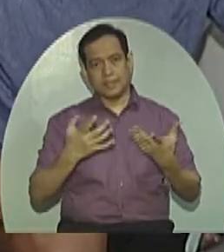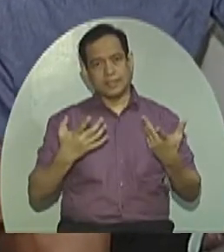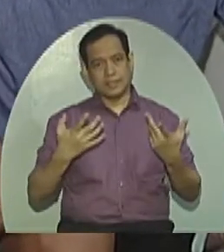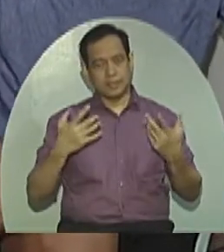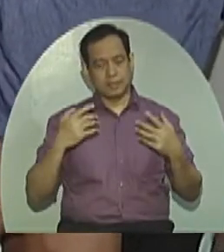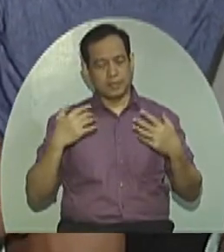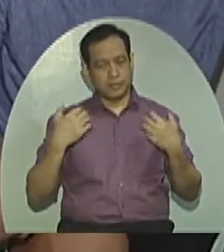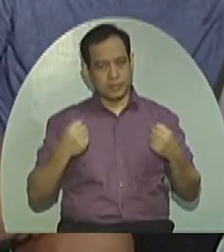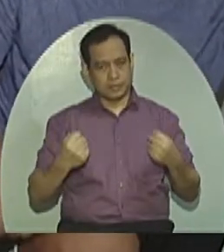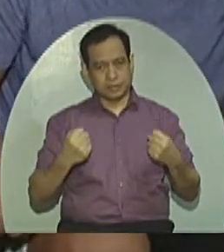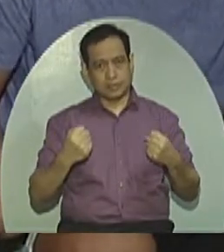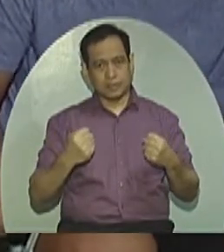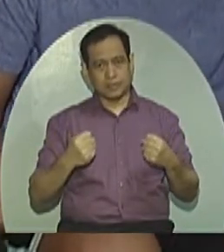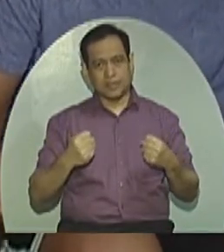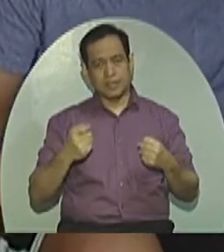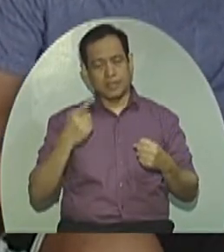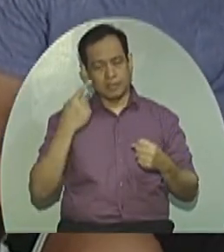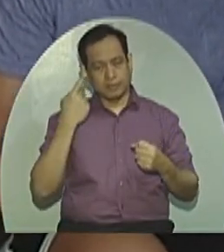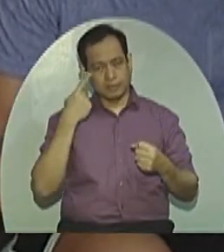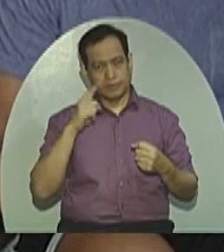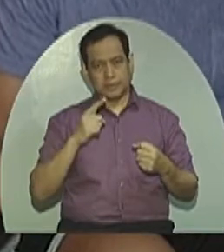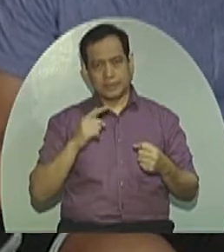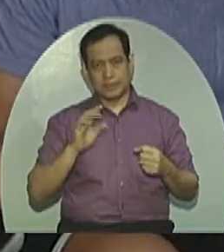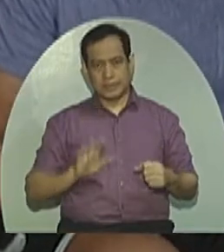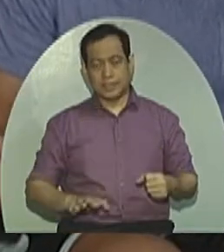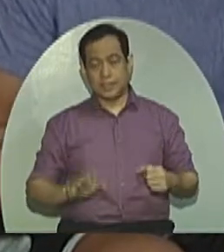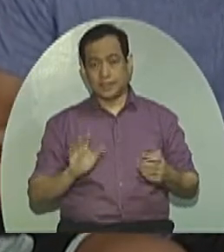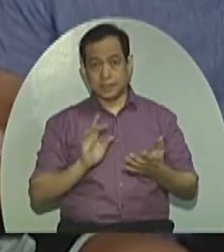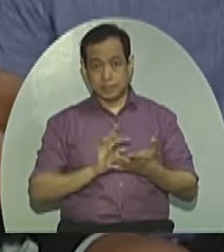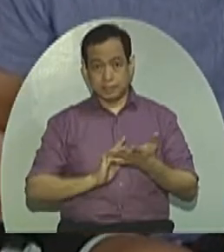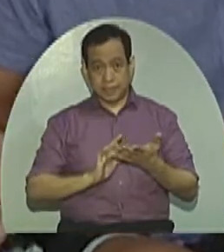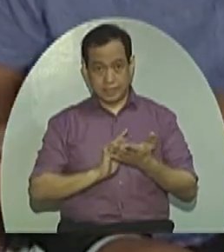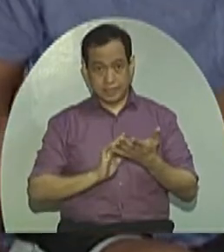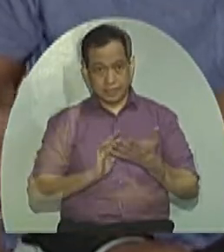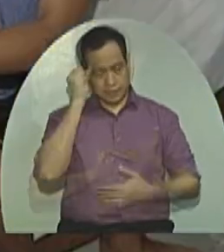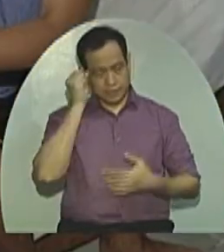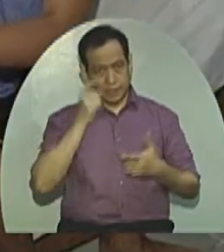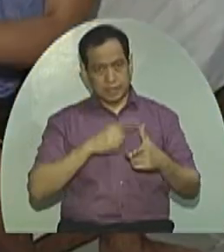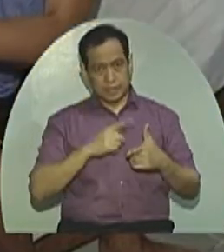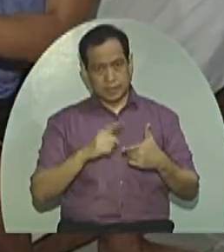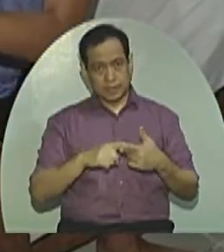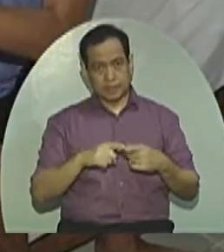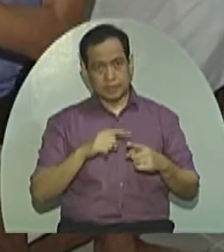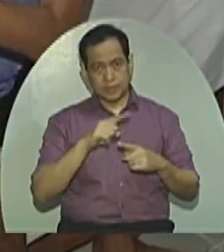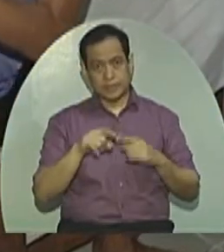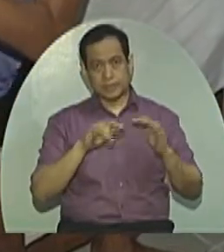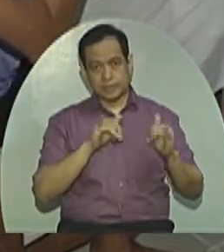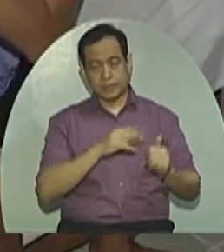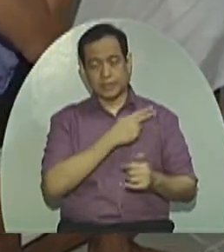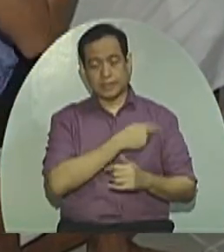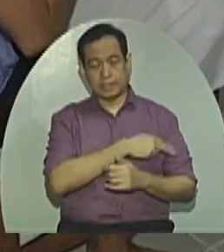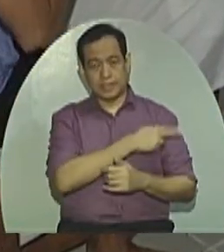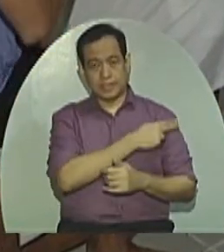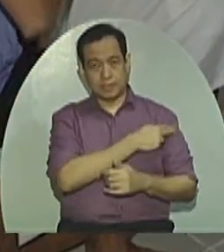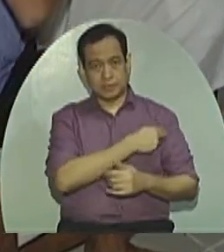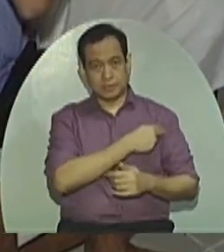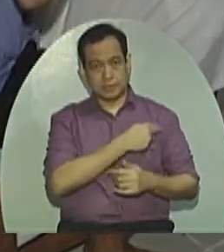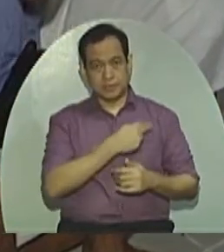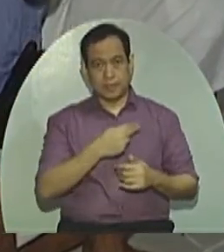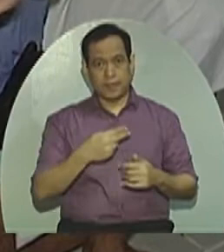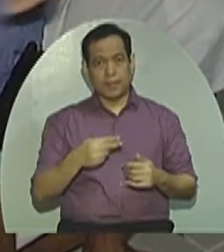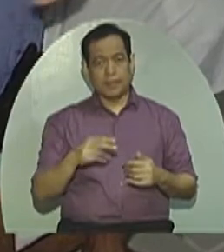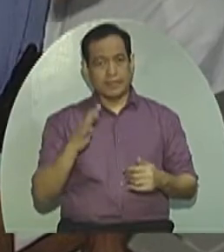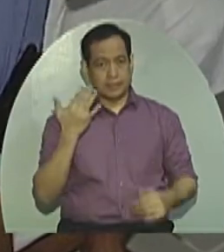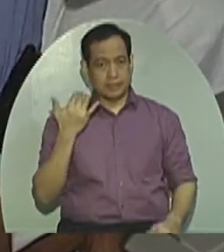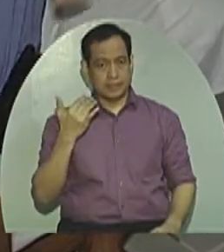at magawa ng paraan ng pagpapagamot sa kanilang uniko iho. Nung pina-check up po namin siya, na-confine din po